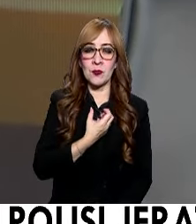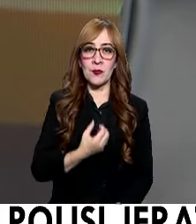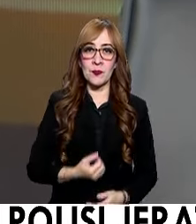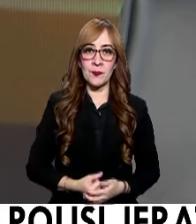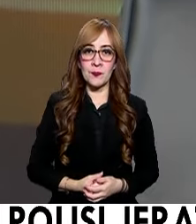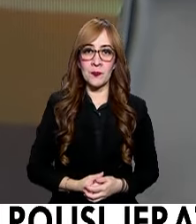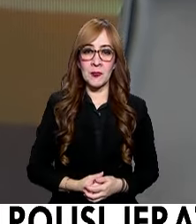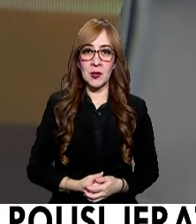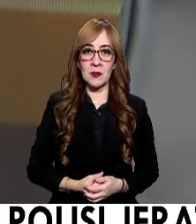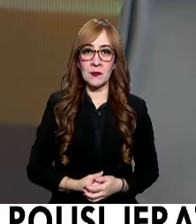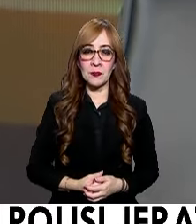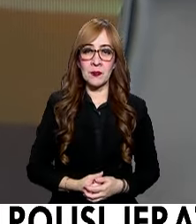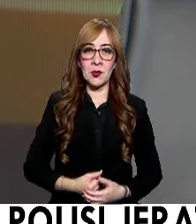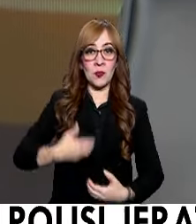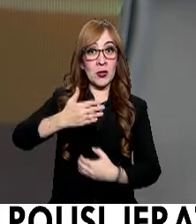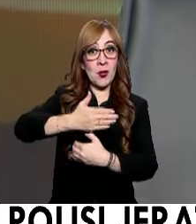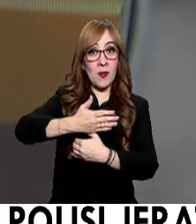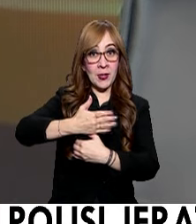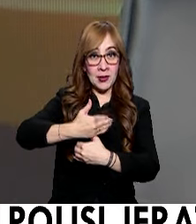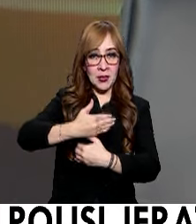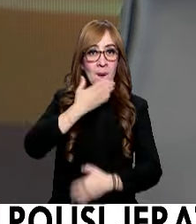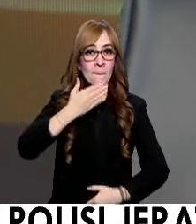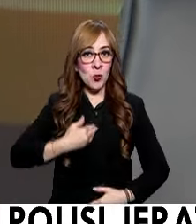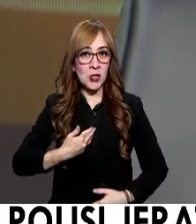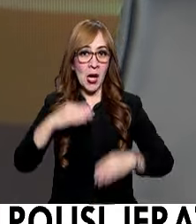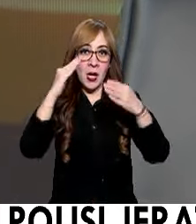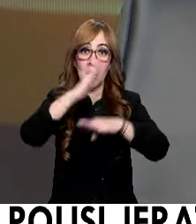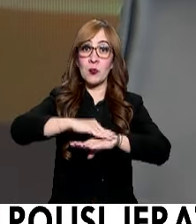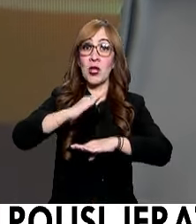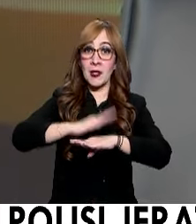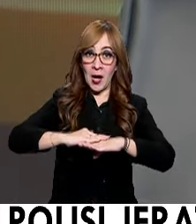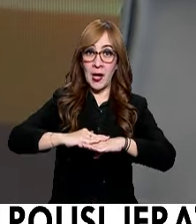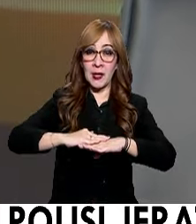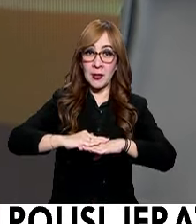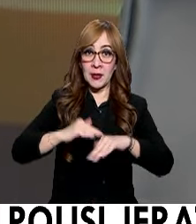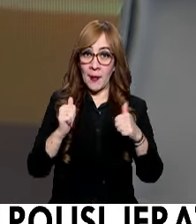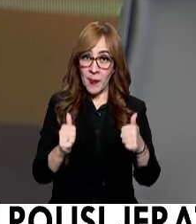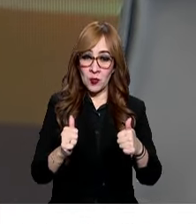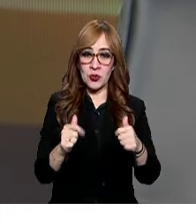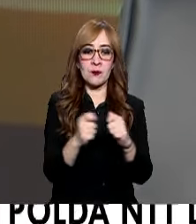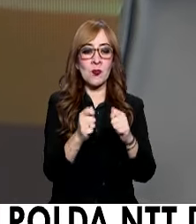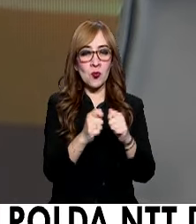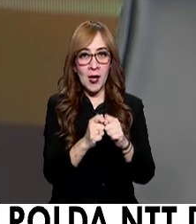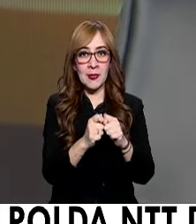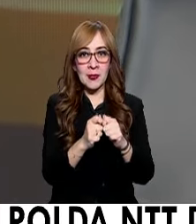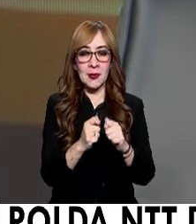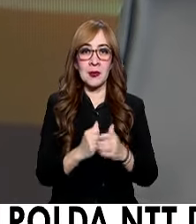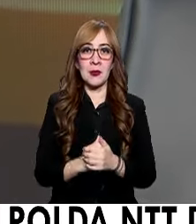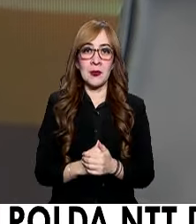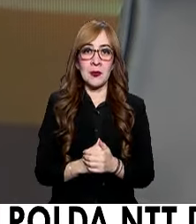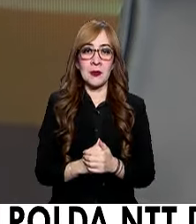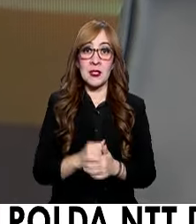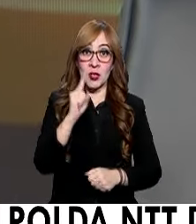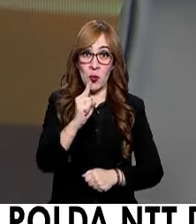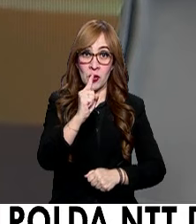Kotim memiliki bidang kebudayaan membuat kesenian daerah